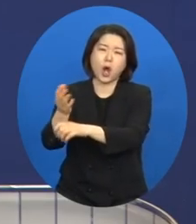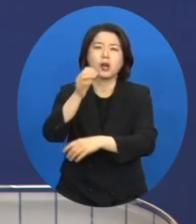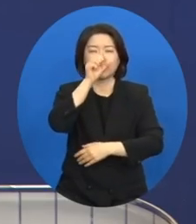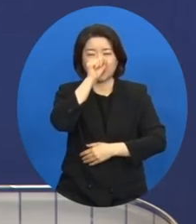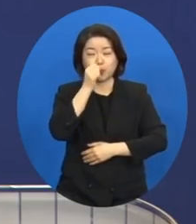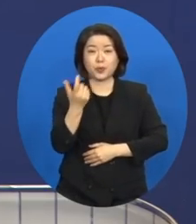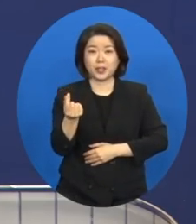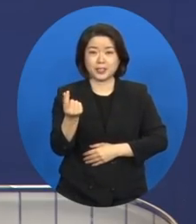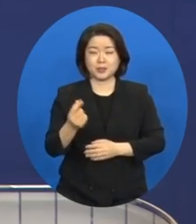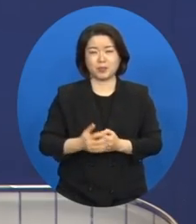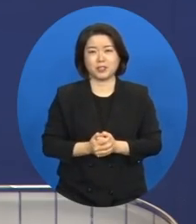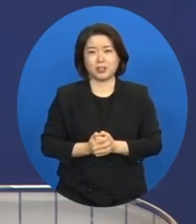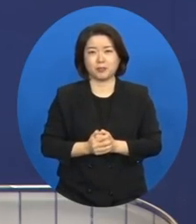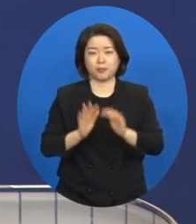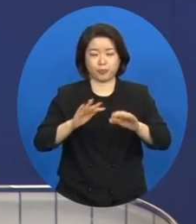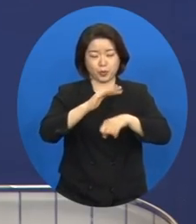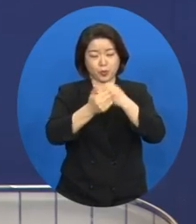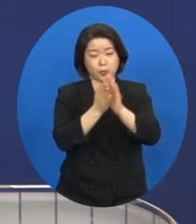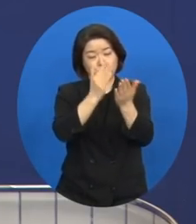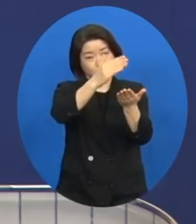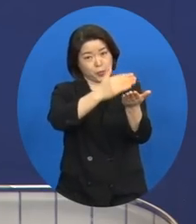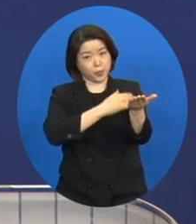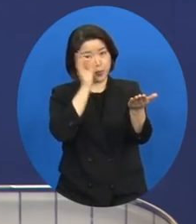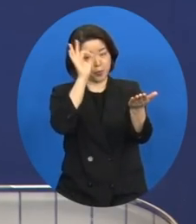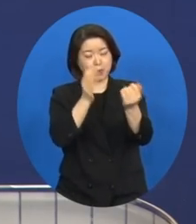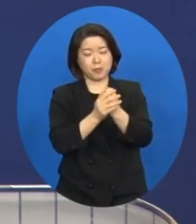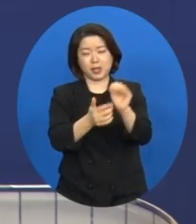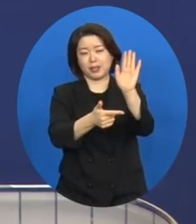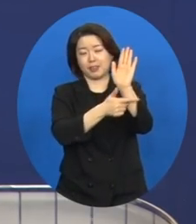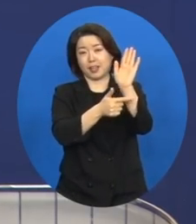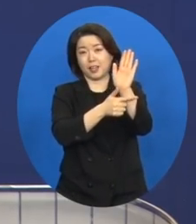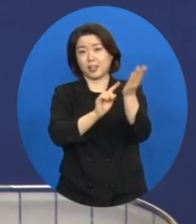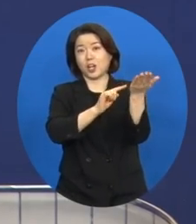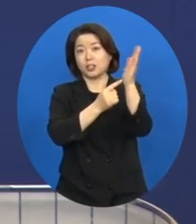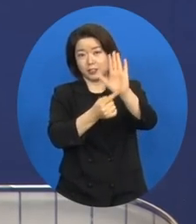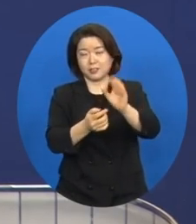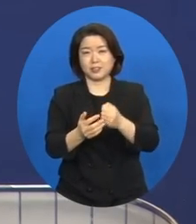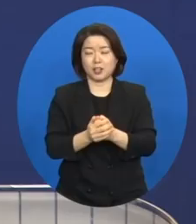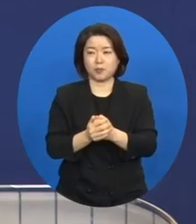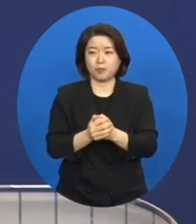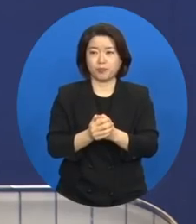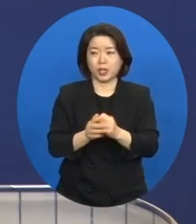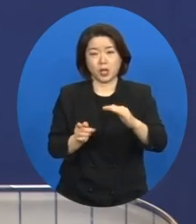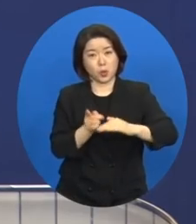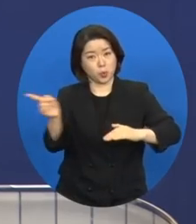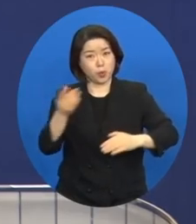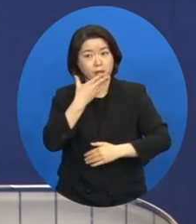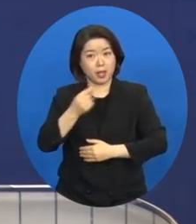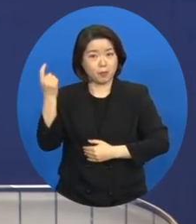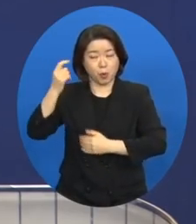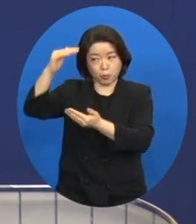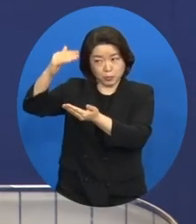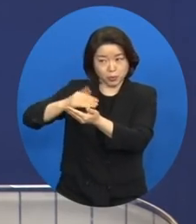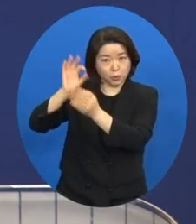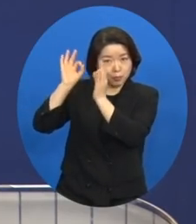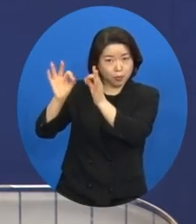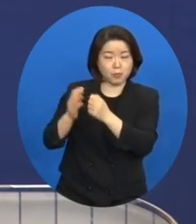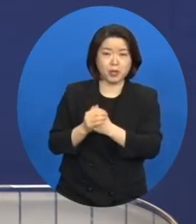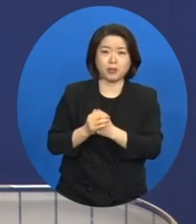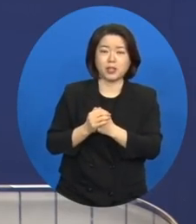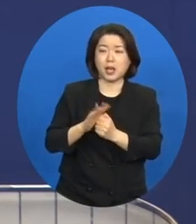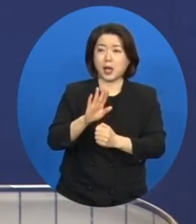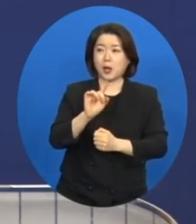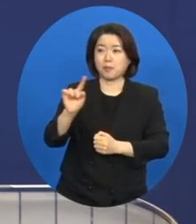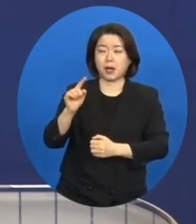감사하겠습니다. 오늘 본문에 나다나엘이라는 사람이 등장합니다. 다른 복음서에 보면 아마 이 사람이